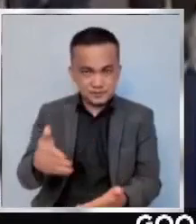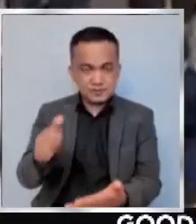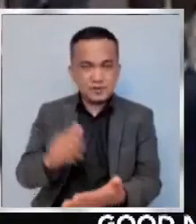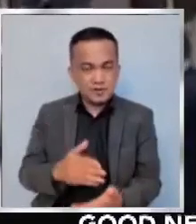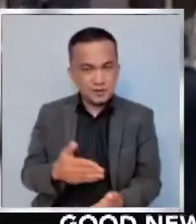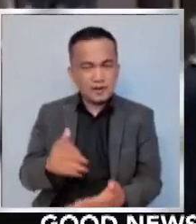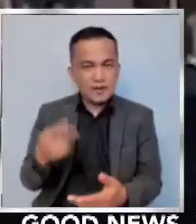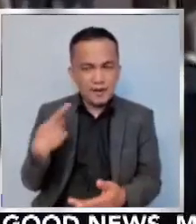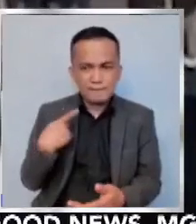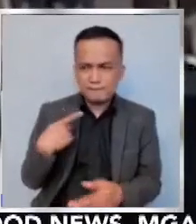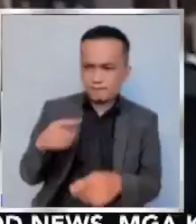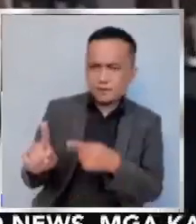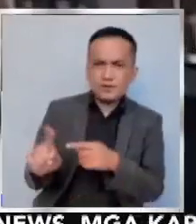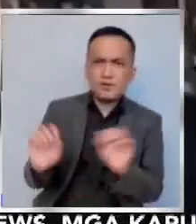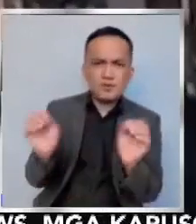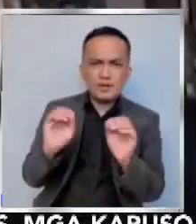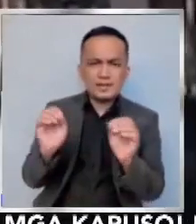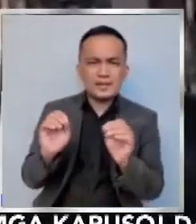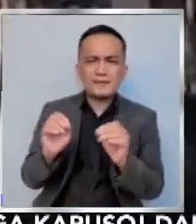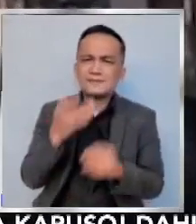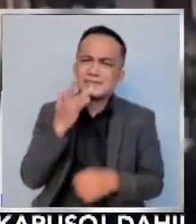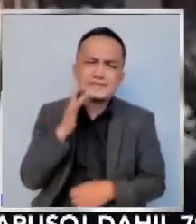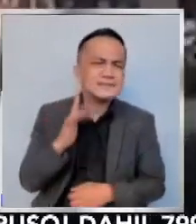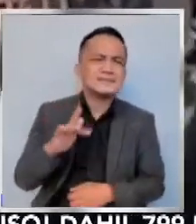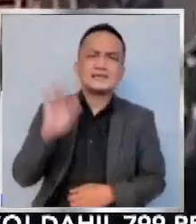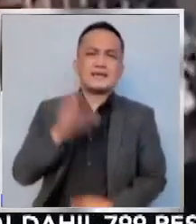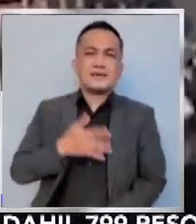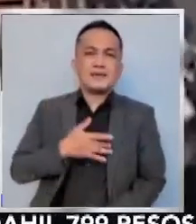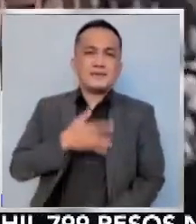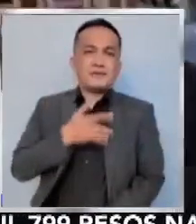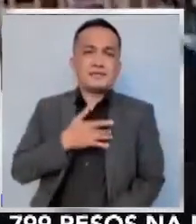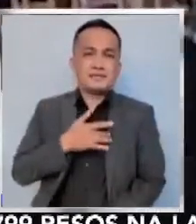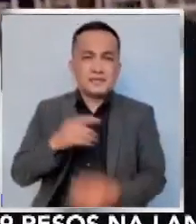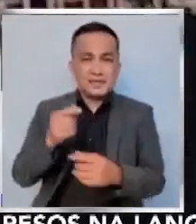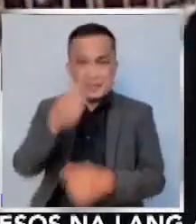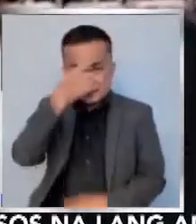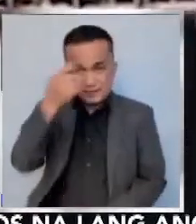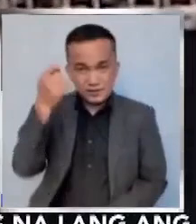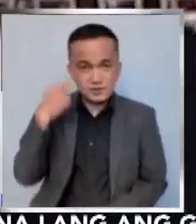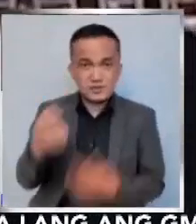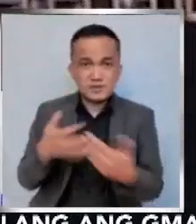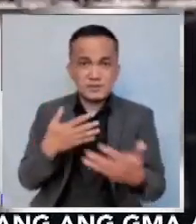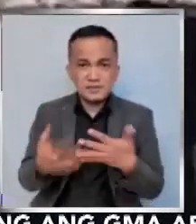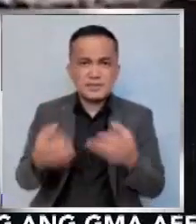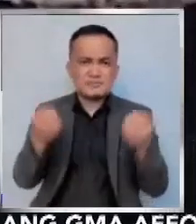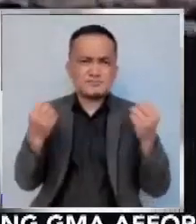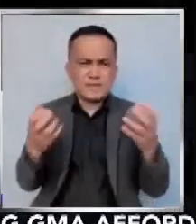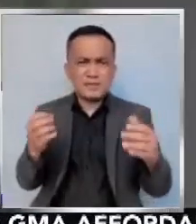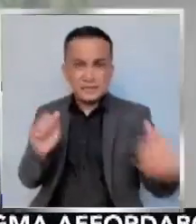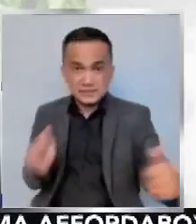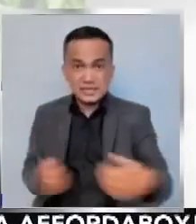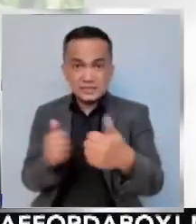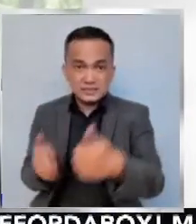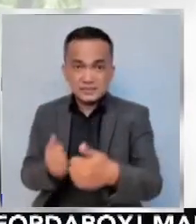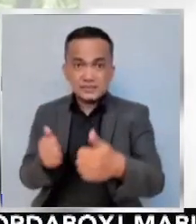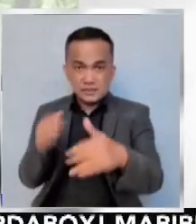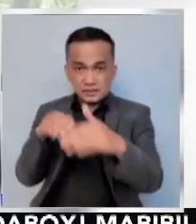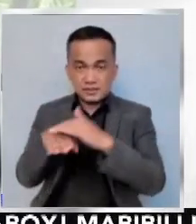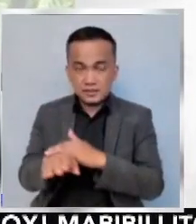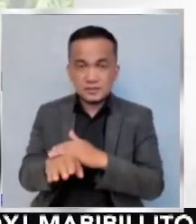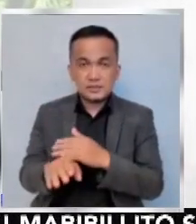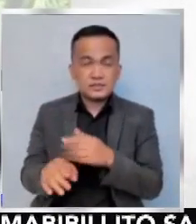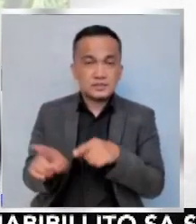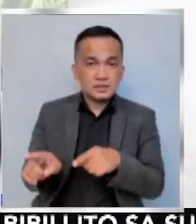Tila wala na raw sasarap pa sa pakiramdam ng mga graduate sa kabila ng samut-saring hamon na pinagdaanan. Ito ang